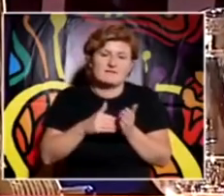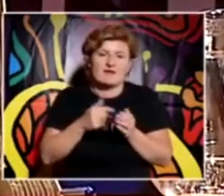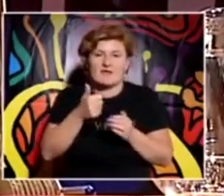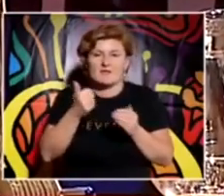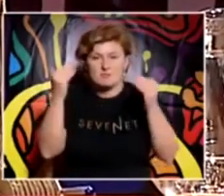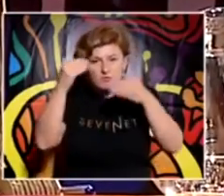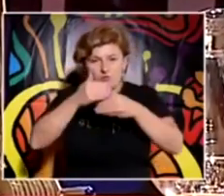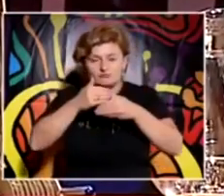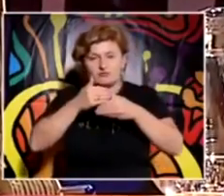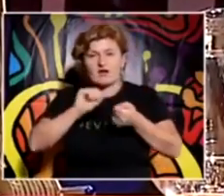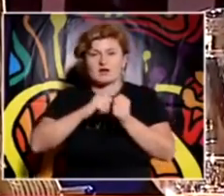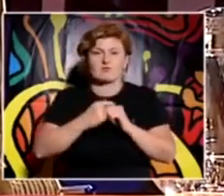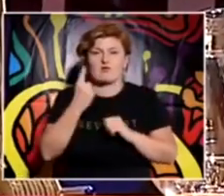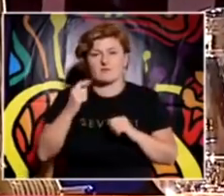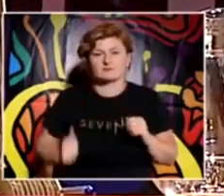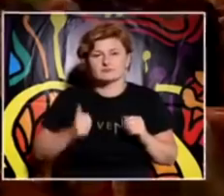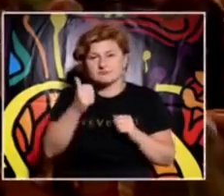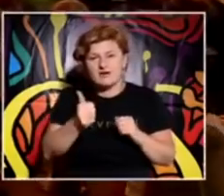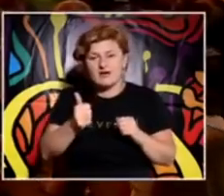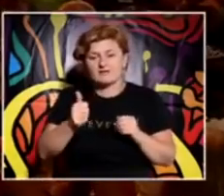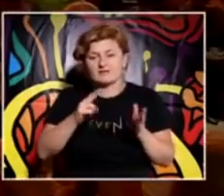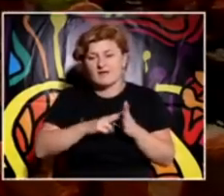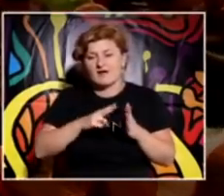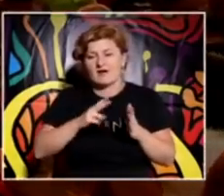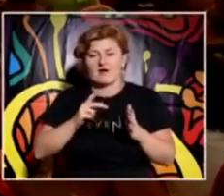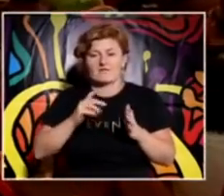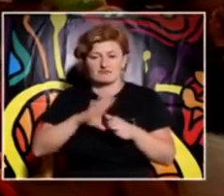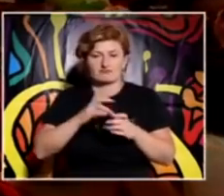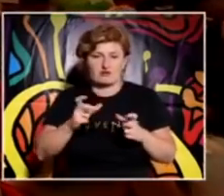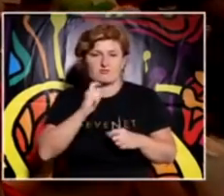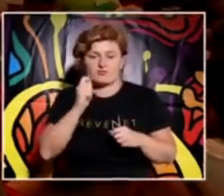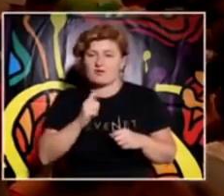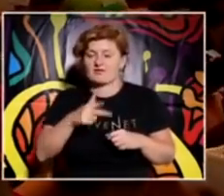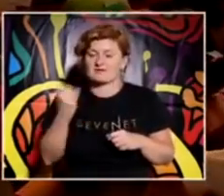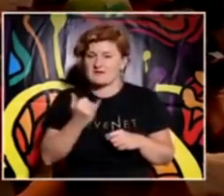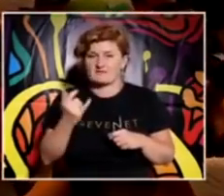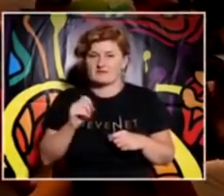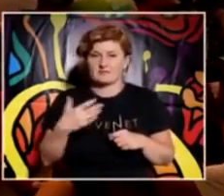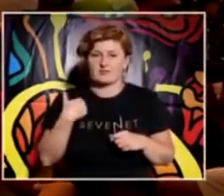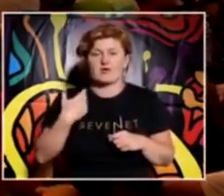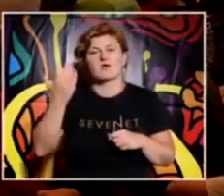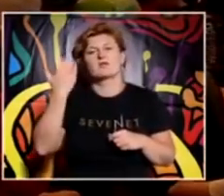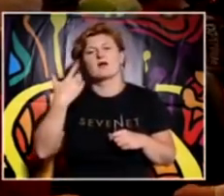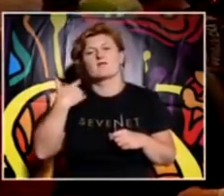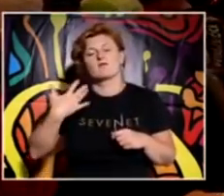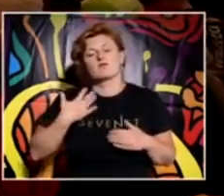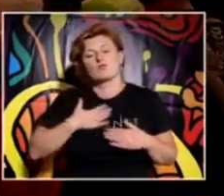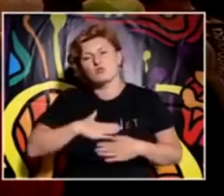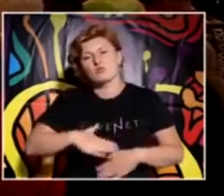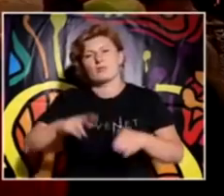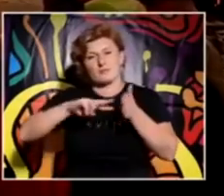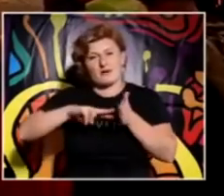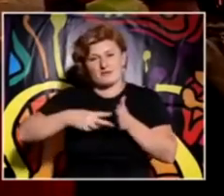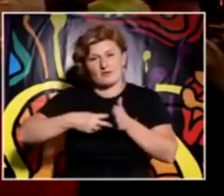trasie, a resztę niech już nas poniesie, ale nie zawsze tak było. Ja kiedyś bardzo lubiłam planować i chyba